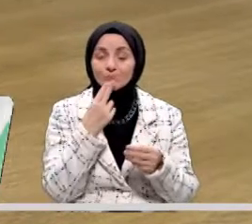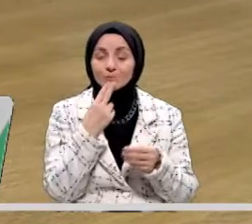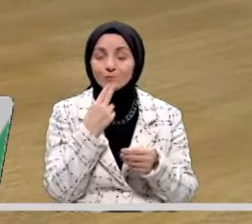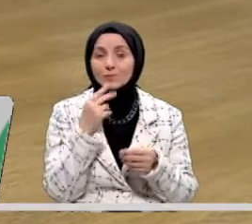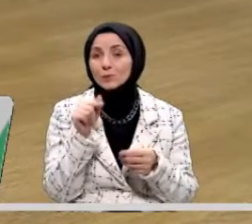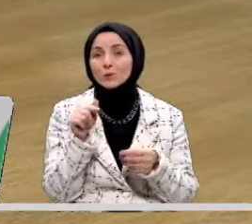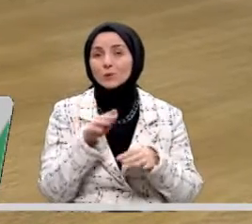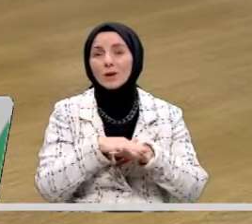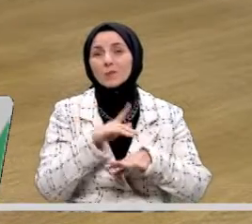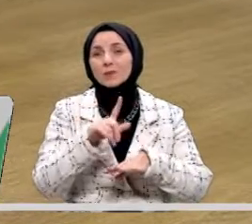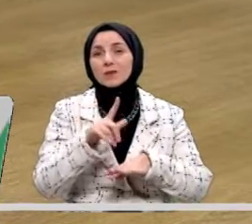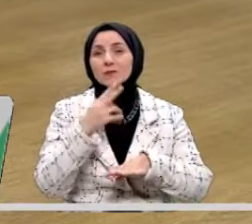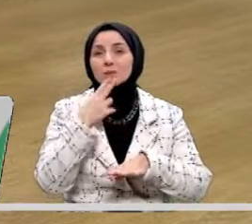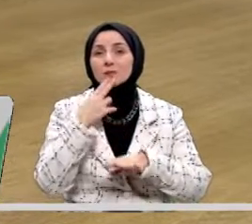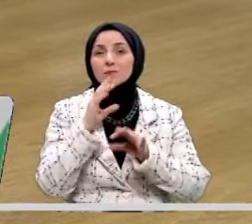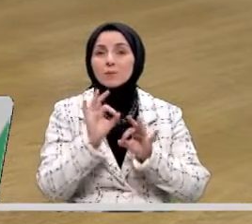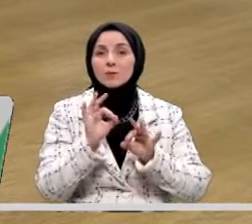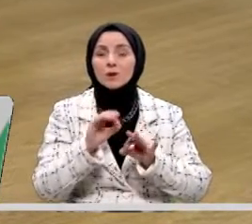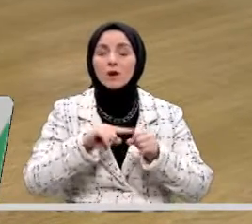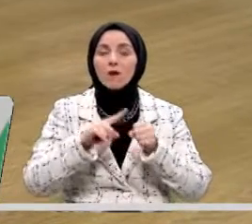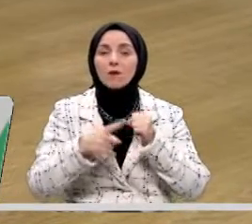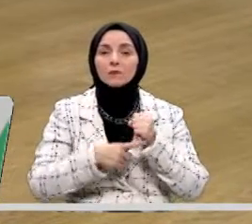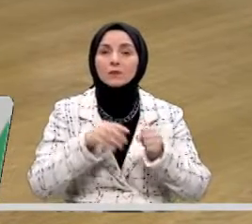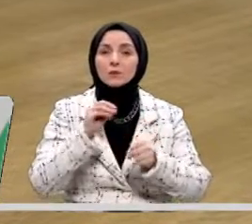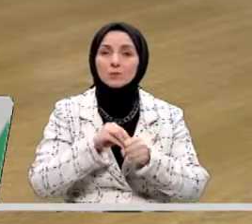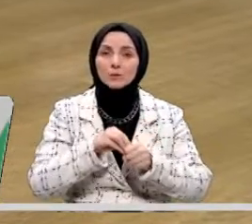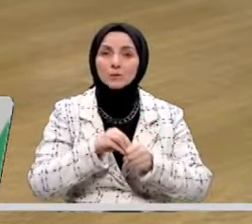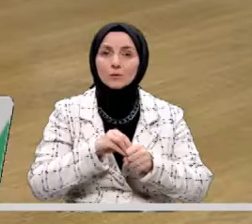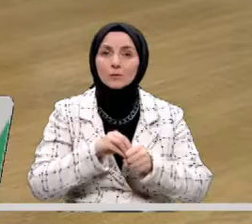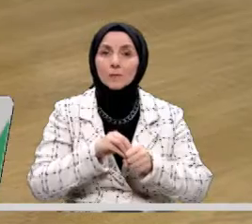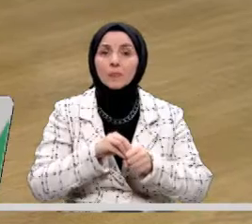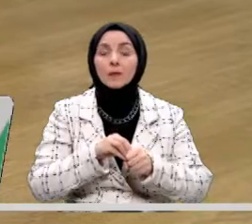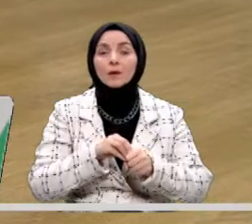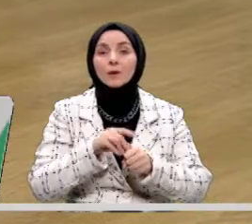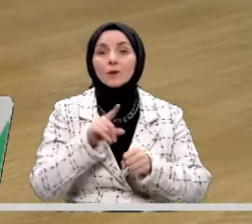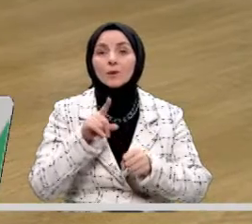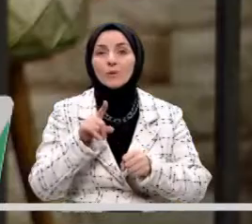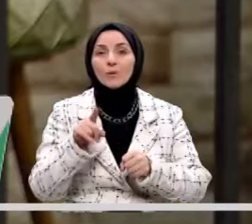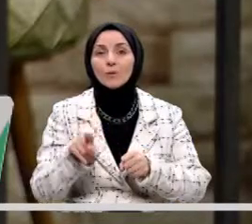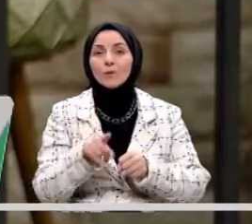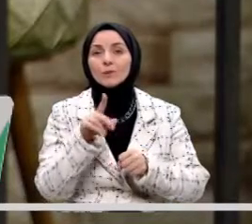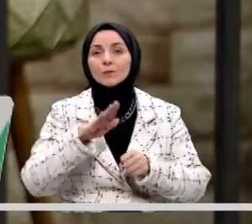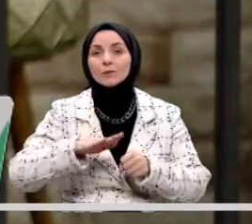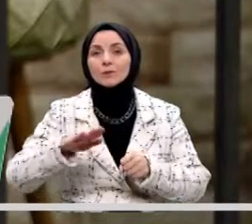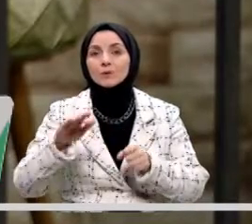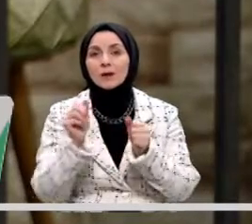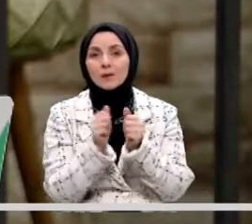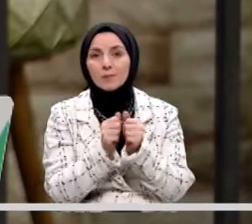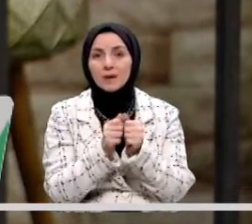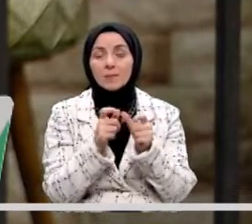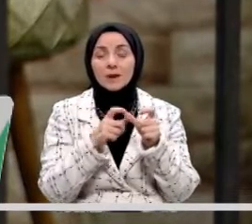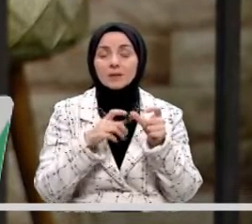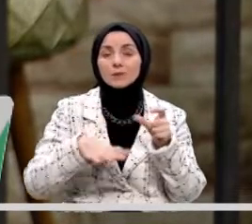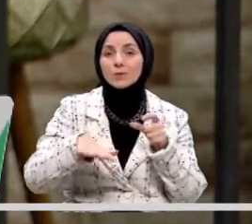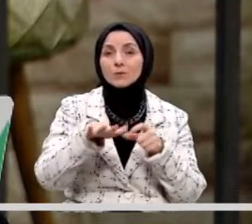hafta sonları diğerini bırakarak veya beraber Hani onlarla beraber bir sosyal bir faaliyet ortamı Yani